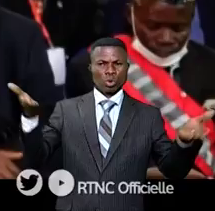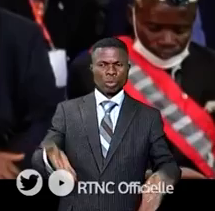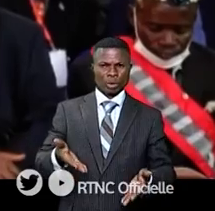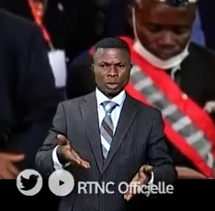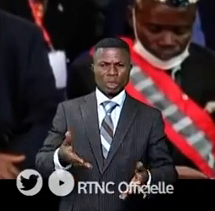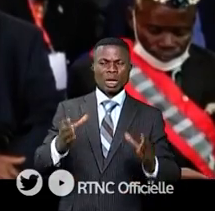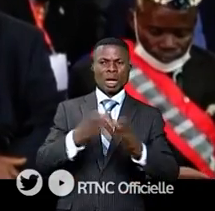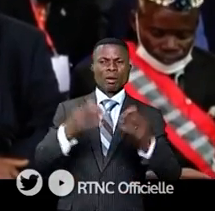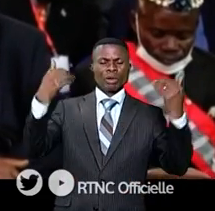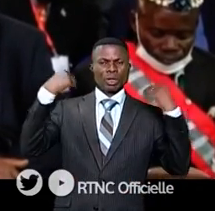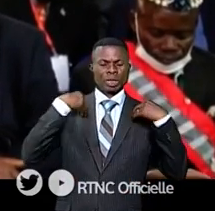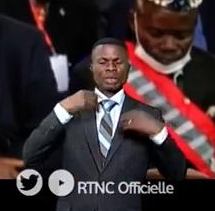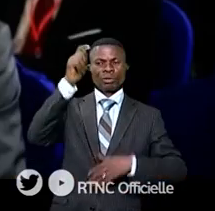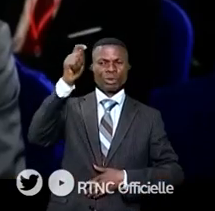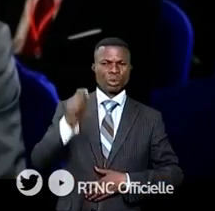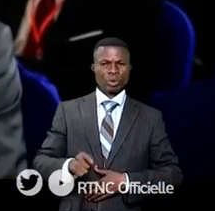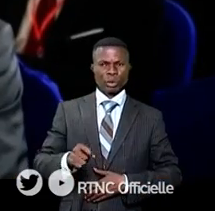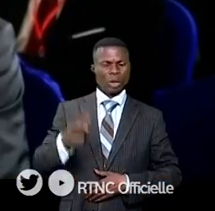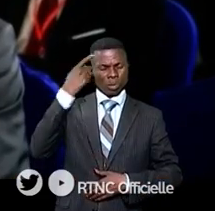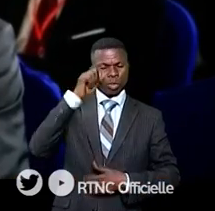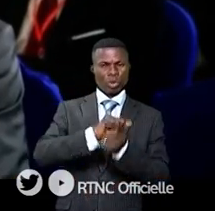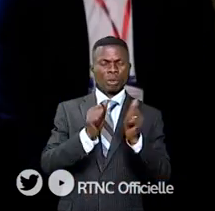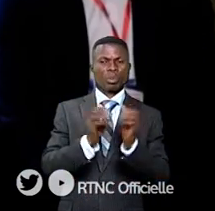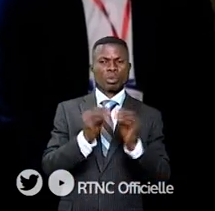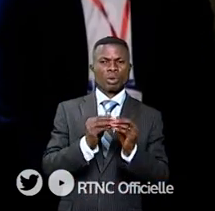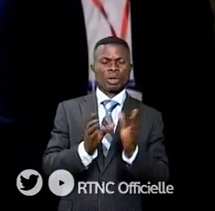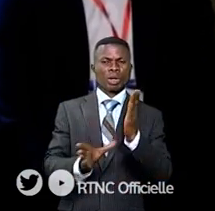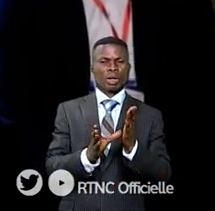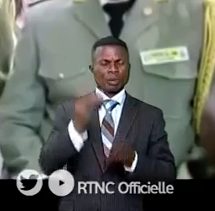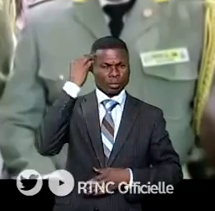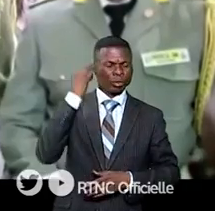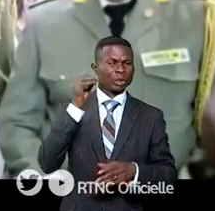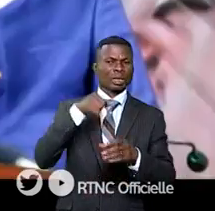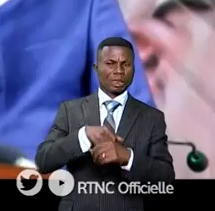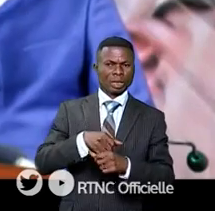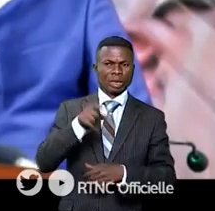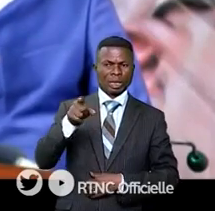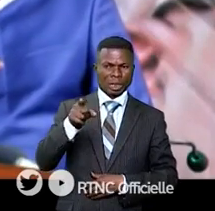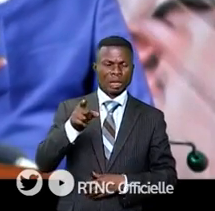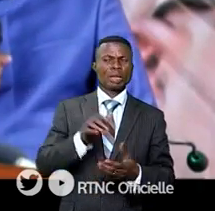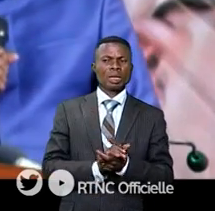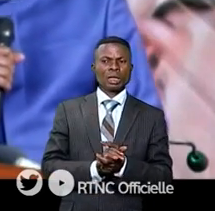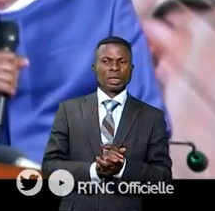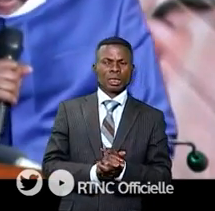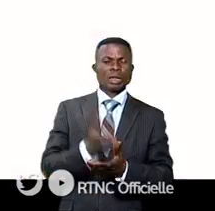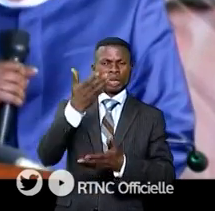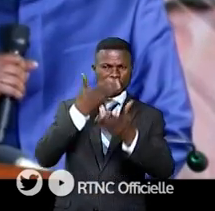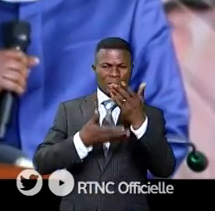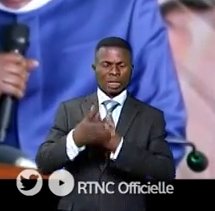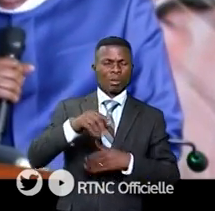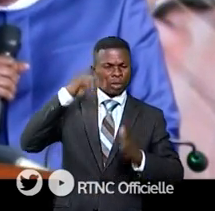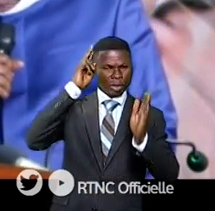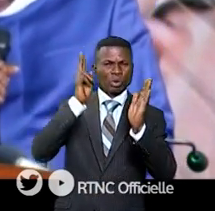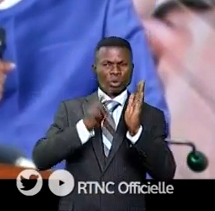des officiels civils et militaires pour la circonstance. Le vice-ministre de l'Intérieur, Innocent Bokele Walaka, qui représentait le